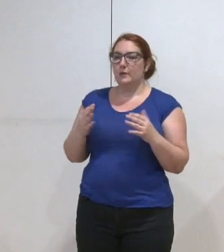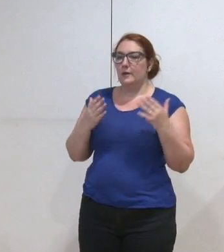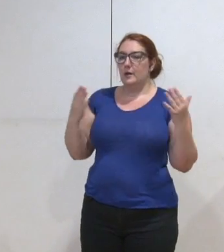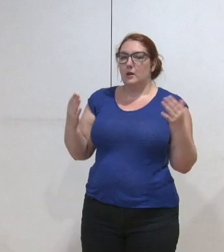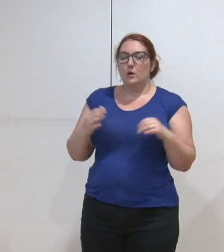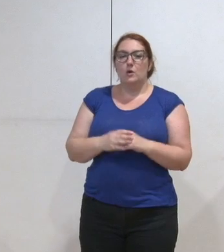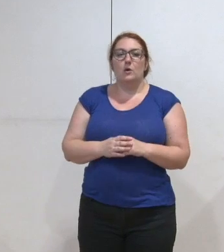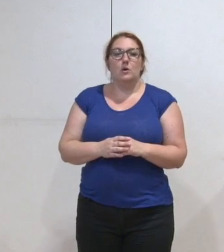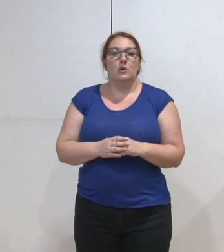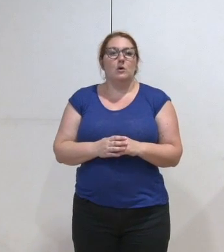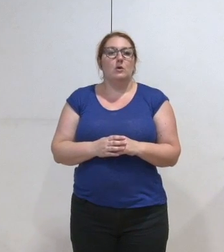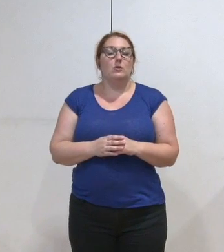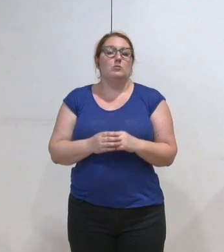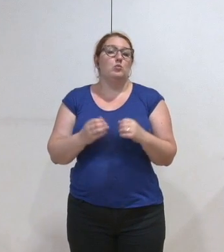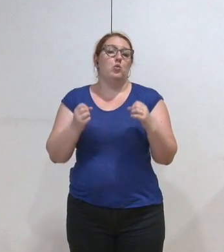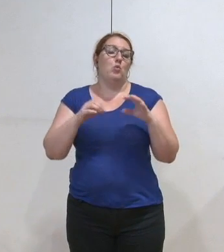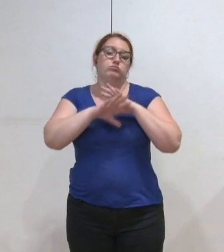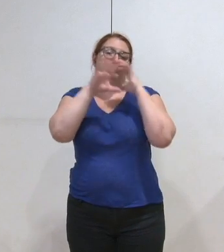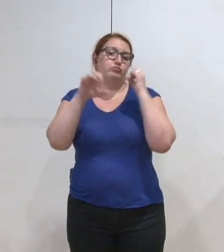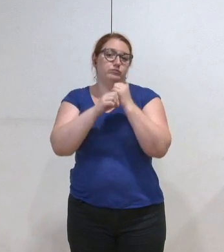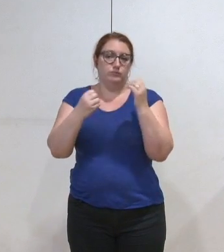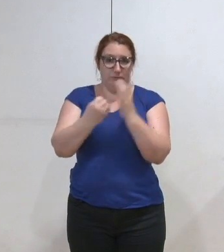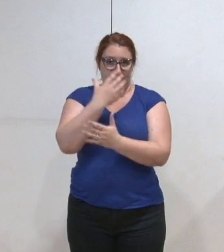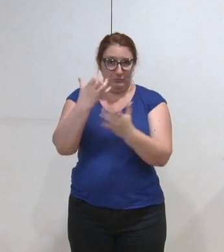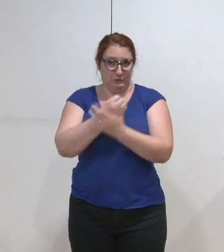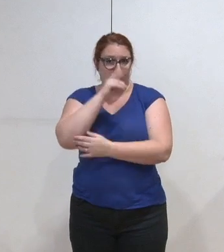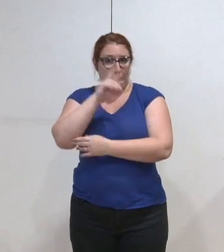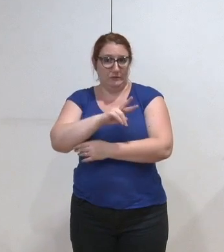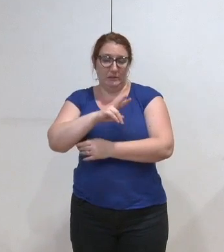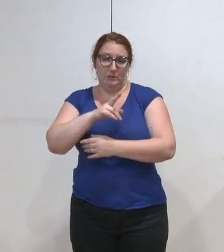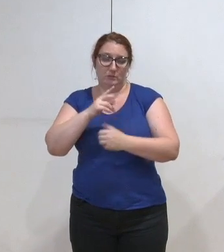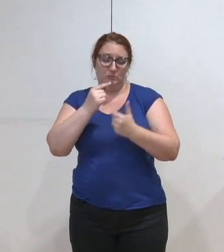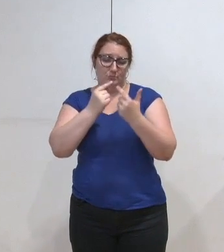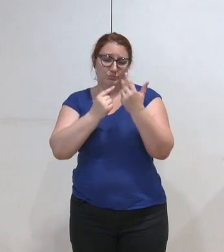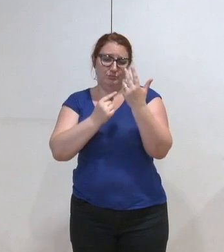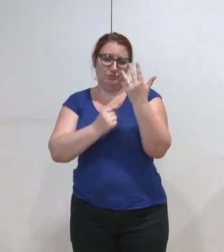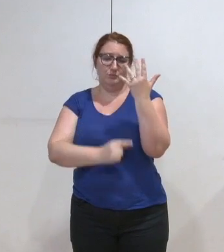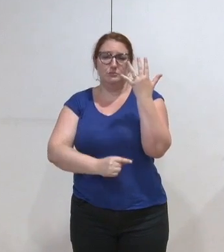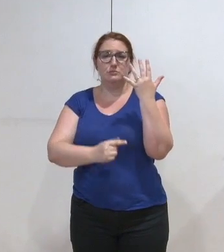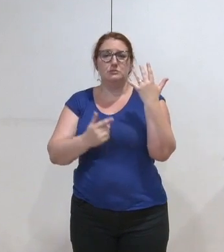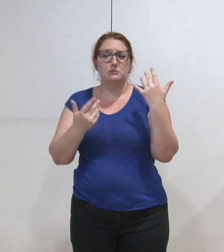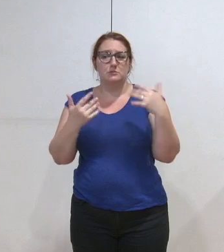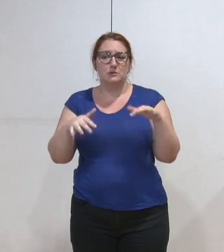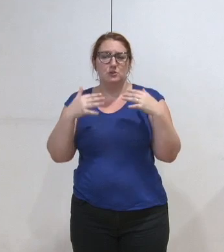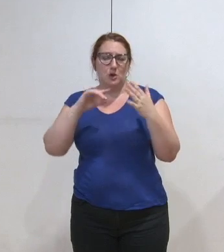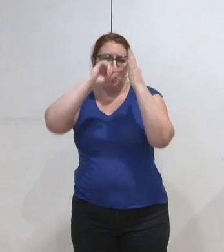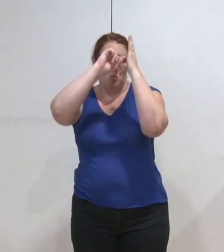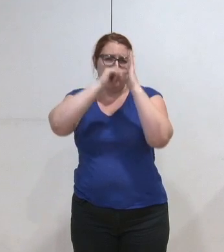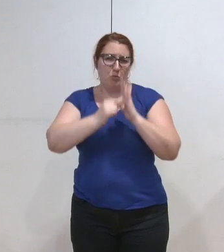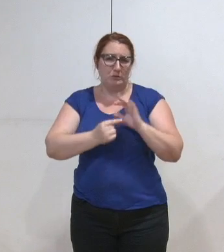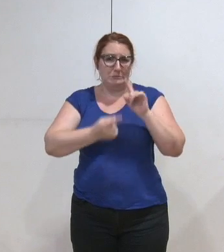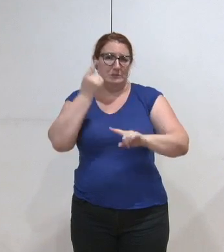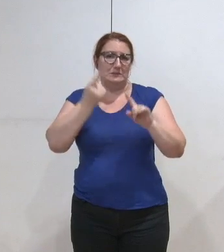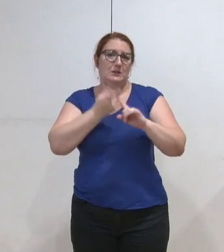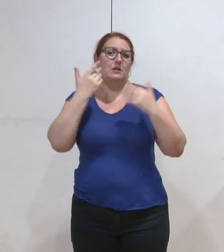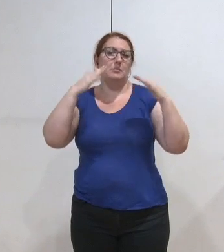quelques quelques éléments il y a beaucoup de beaucoup de choses qui ont été dit sur un certain nombre de points spécifiques mais je pense qu'ils donneront lieu à des